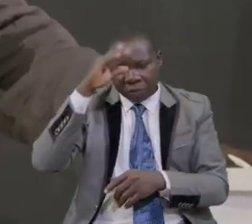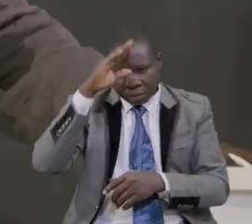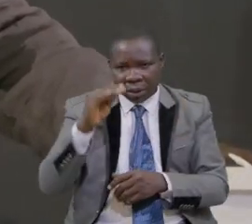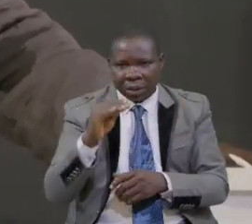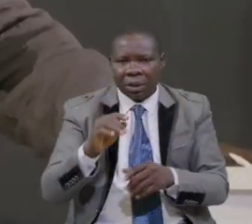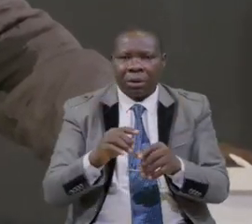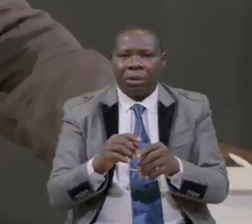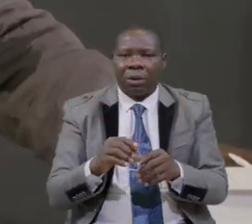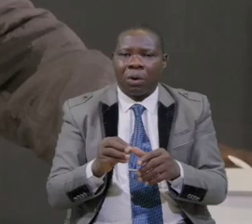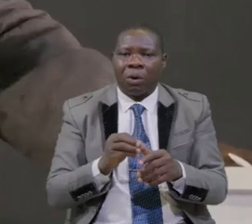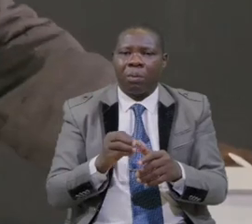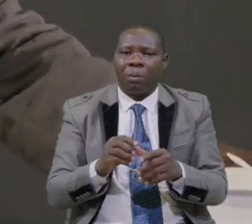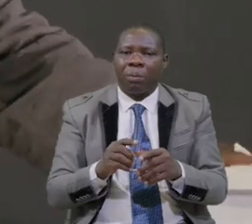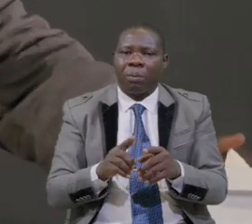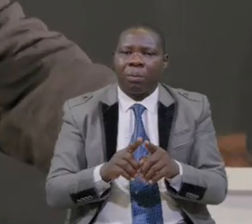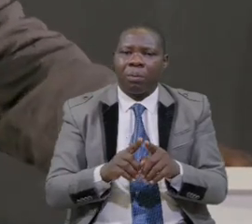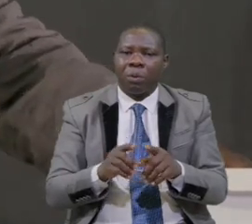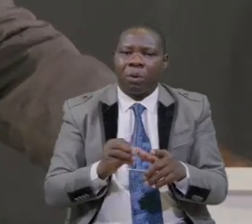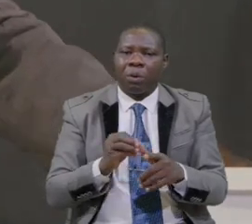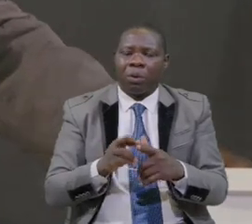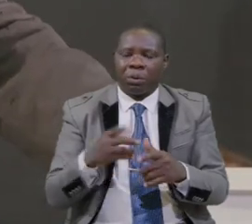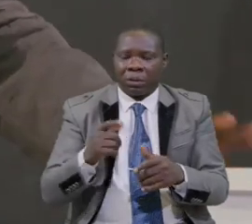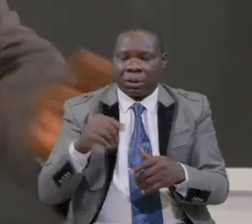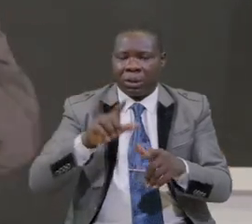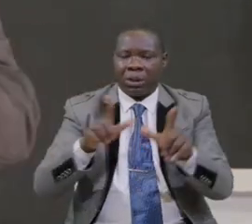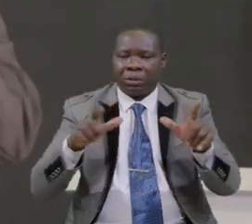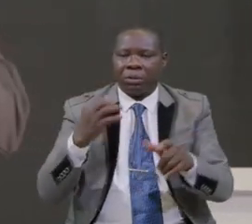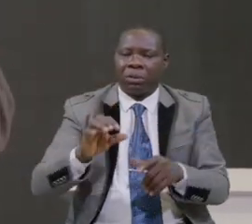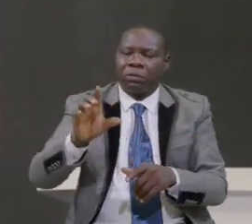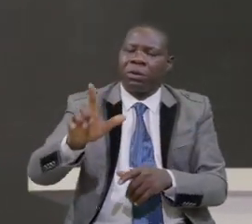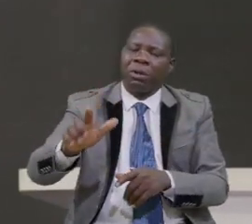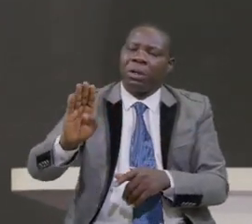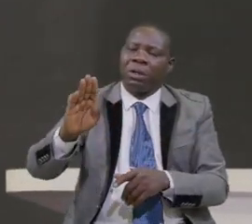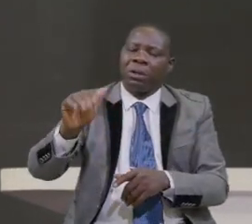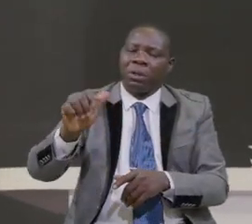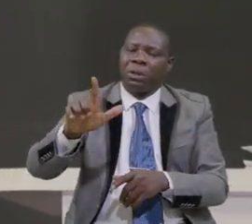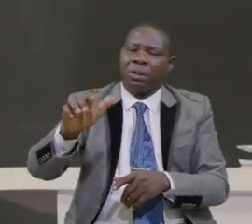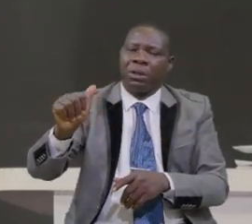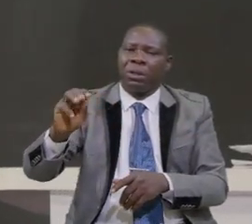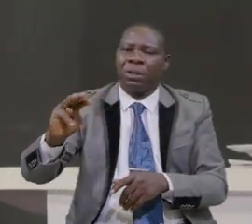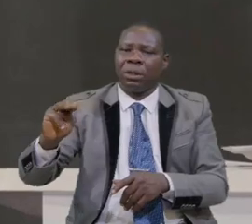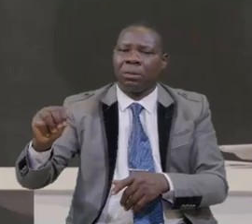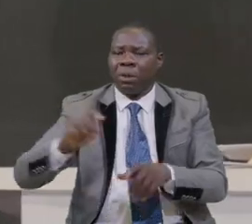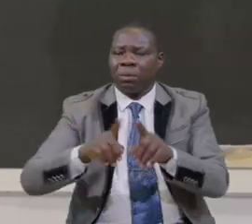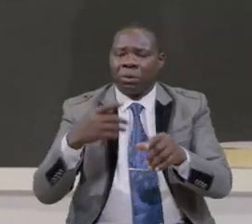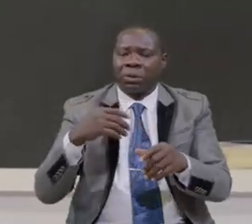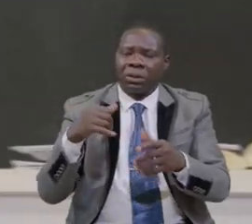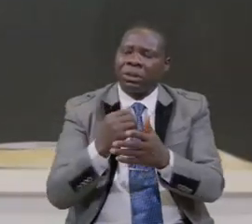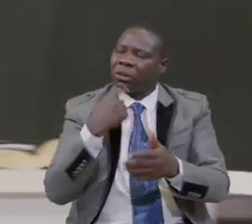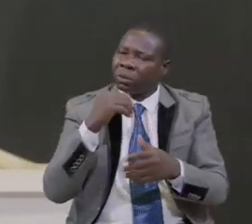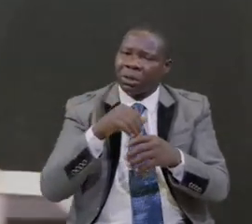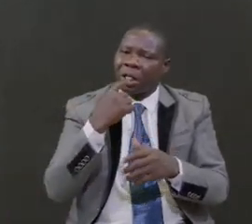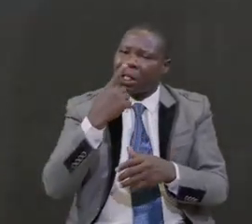le langage de Balaam, la langue. Mais elle a parlé en langue. Un bon langage, père